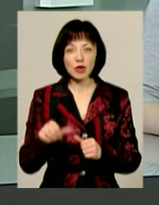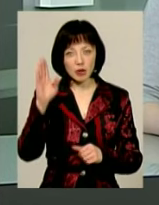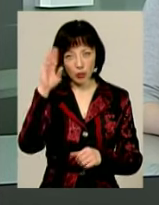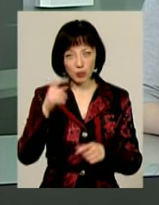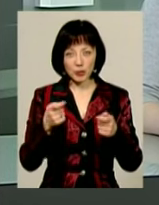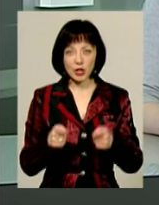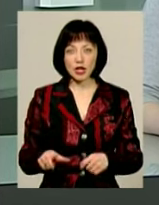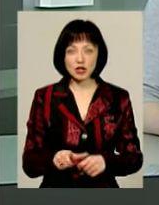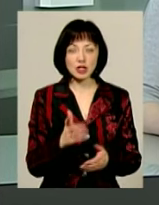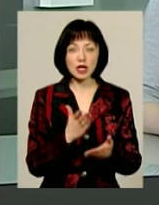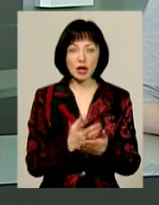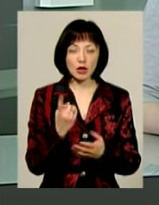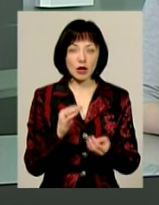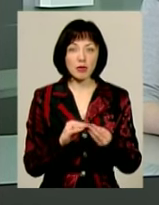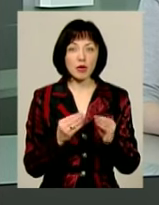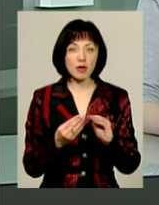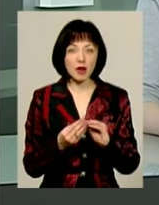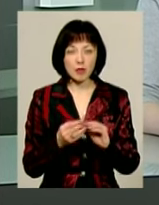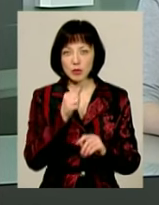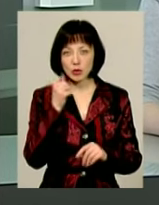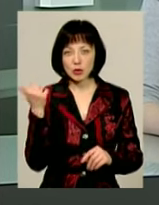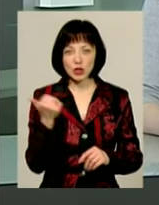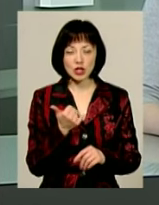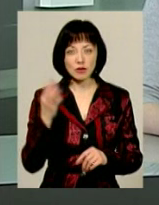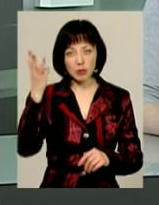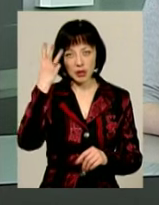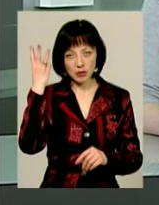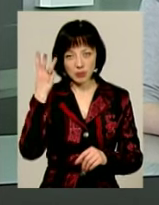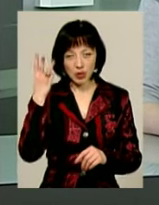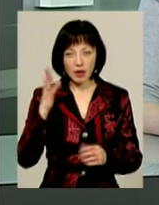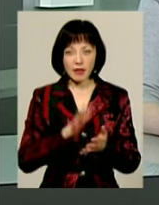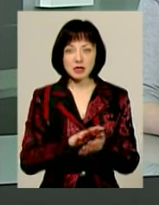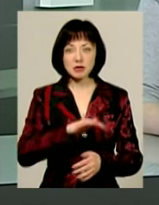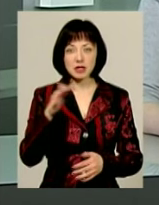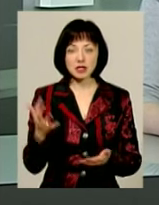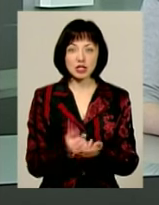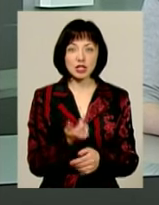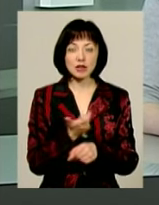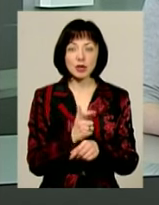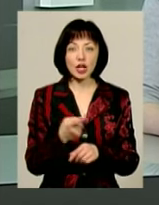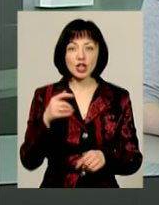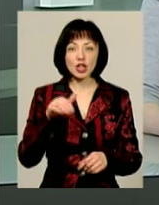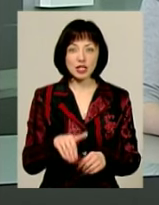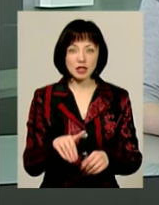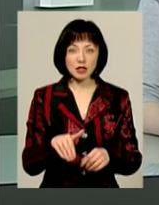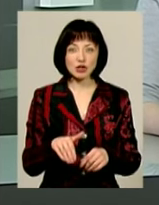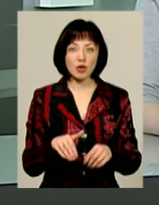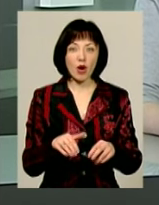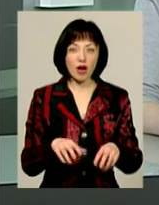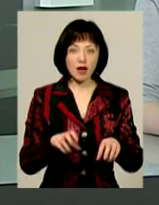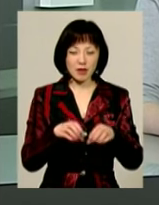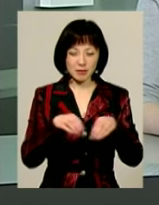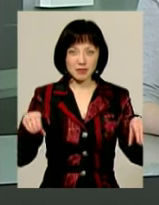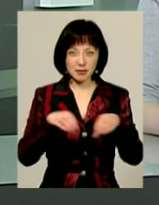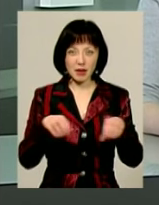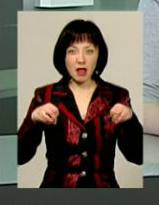в краї є ще одна екологічна проблема. Минулого тижня в обласному центрі на смітниках знайшли понад 1000 люмінесцентних ламп. Ртуть, яку